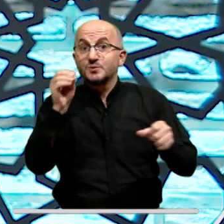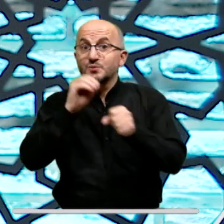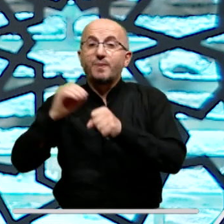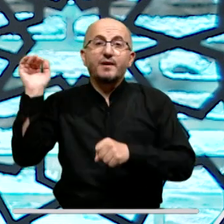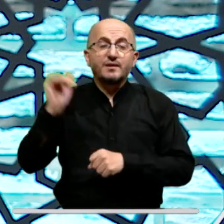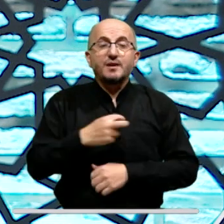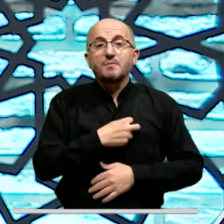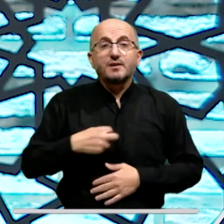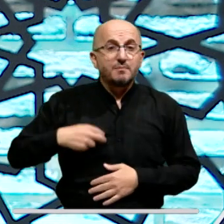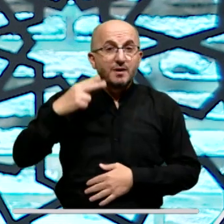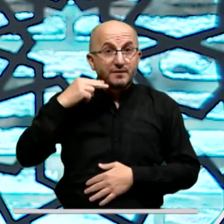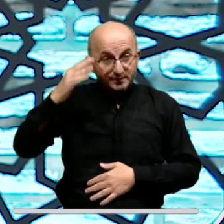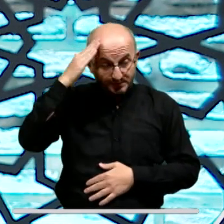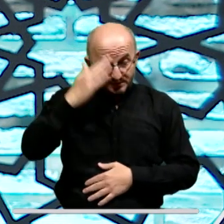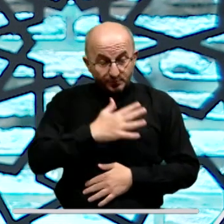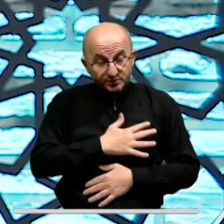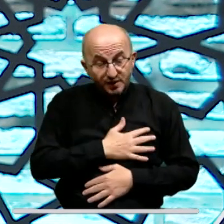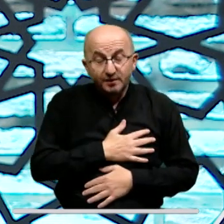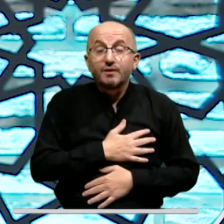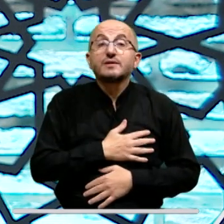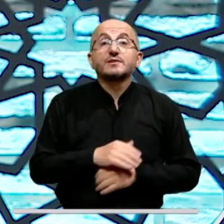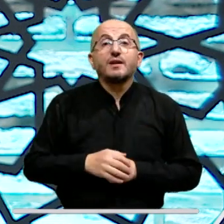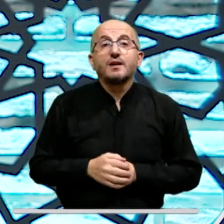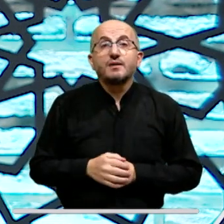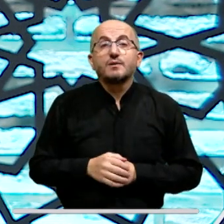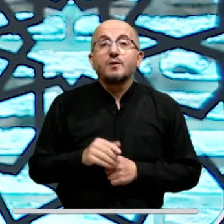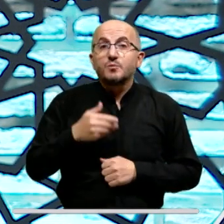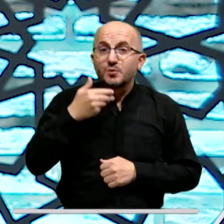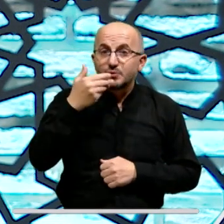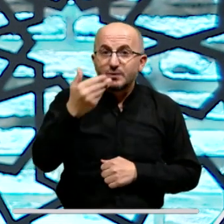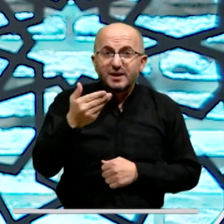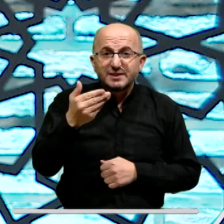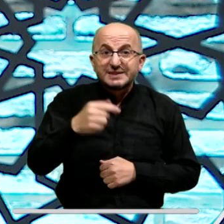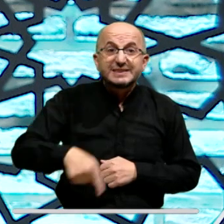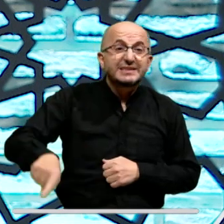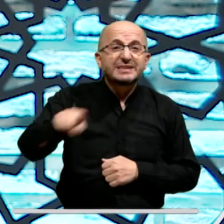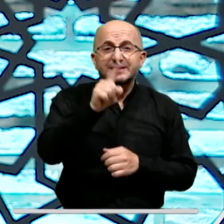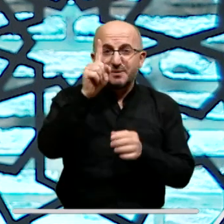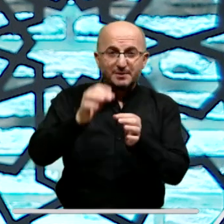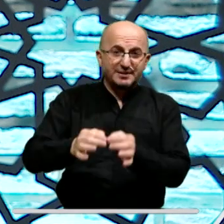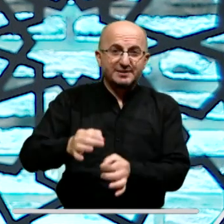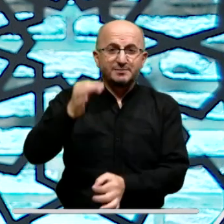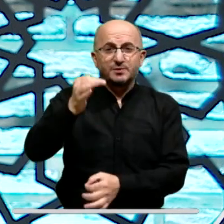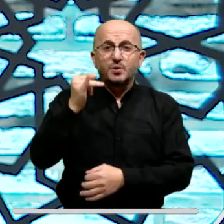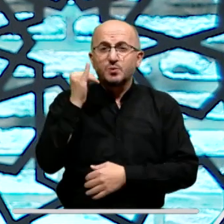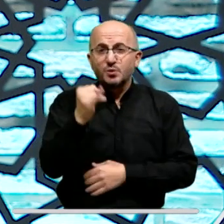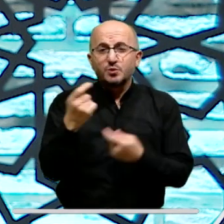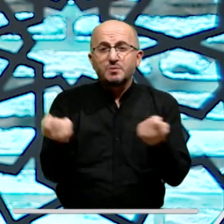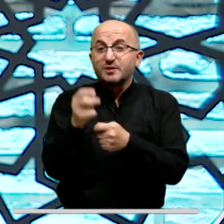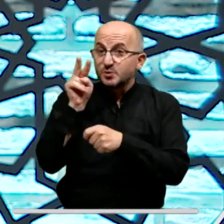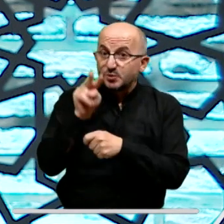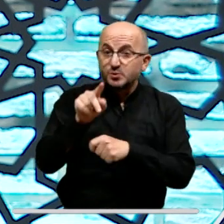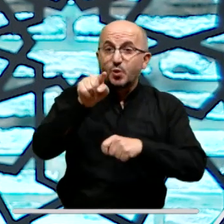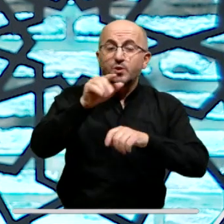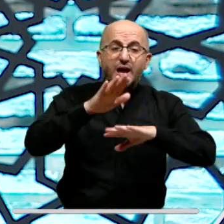geldik. Peygamber Efendimiz Hazreti Muhammed Mustafa sallallahu aleyhi ve sellem buyurdular ki sizden bir kimse kötü bir iş görürse